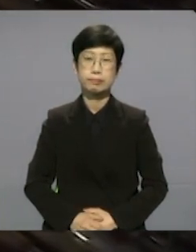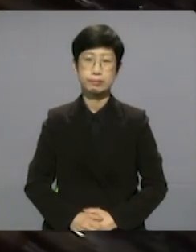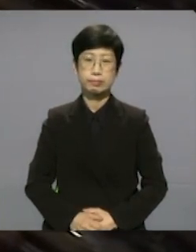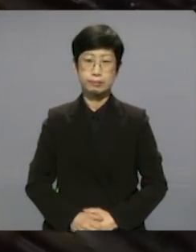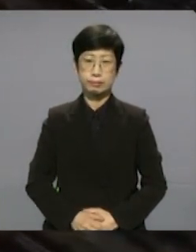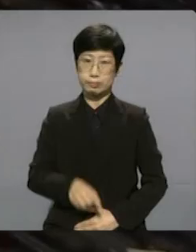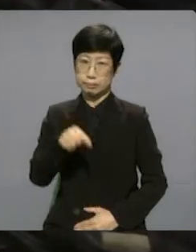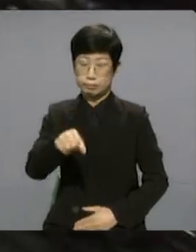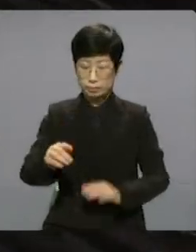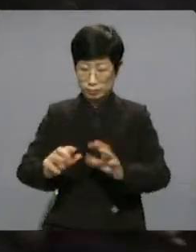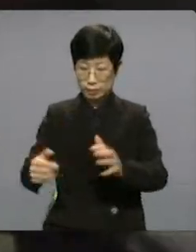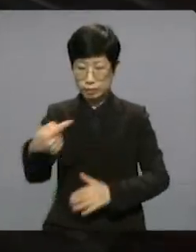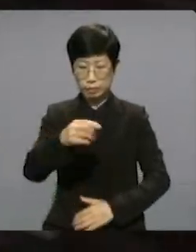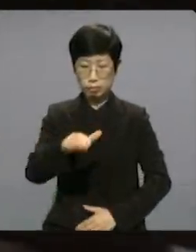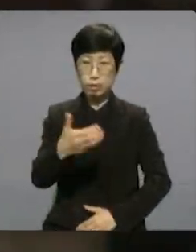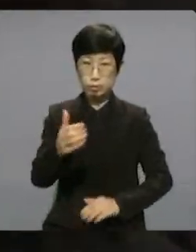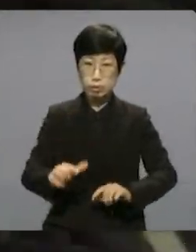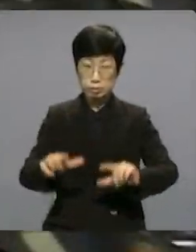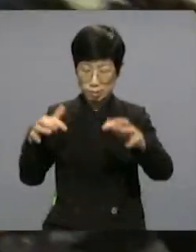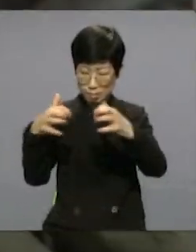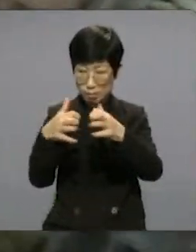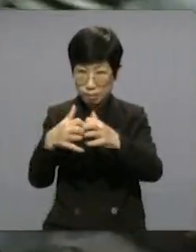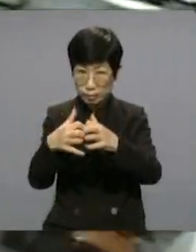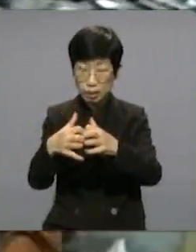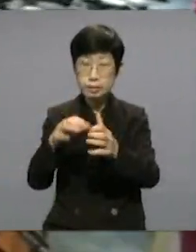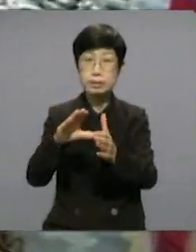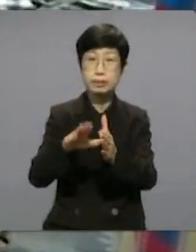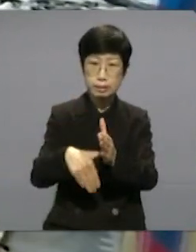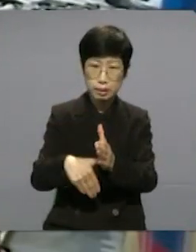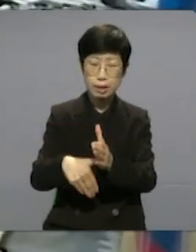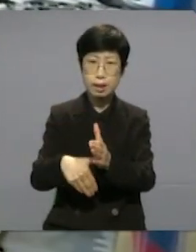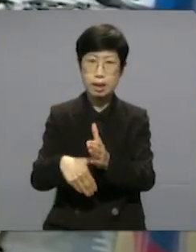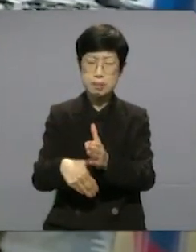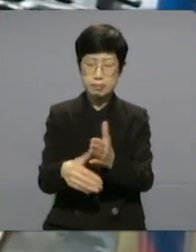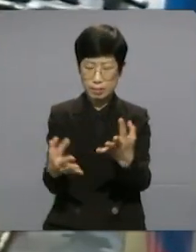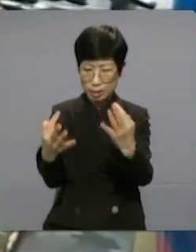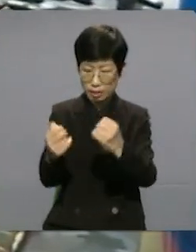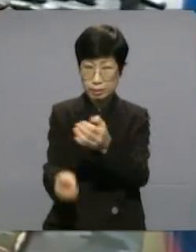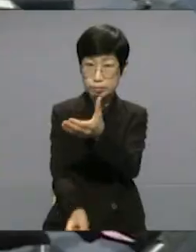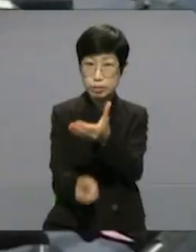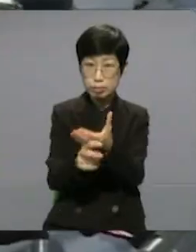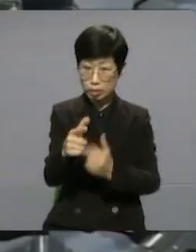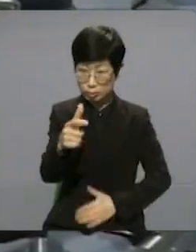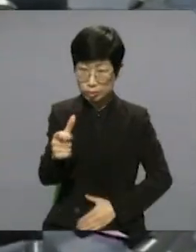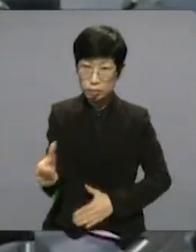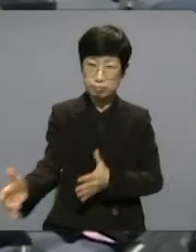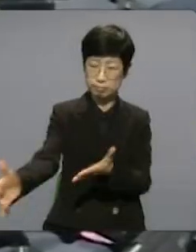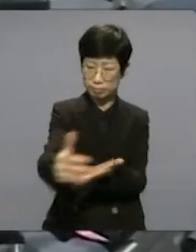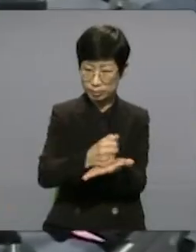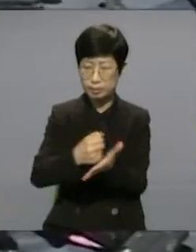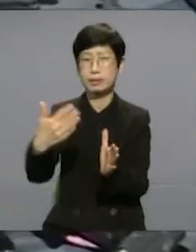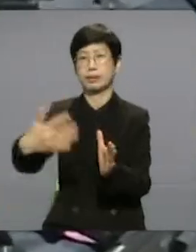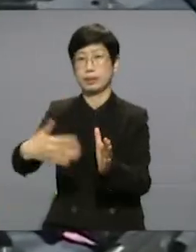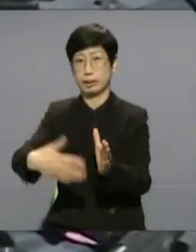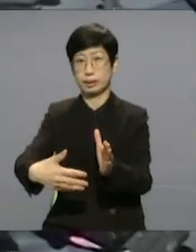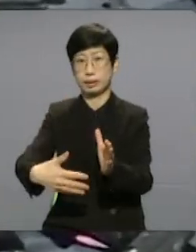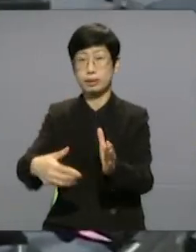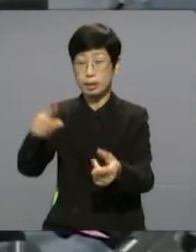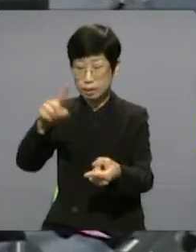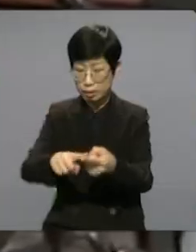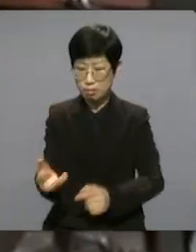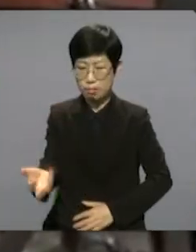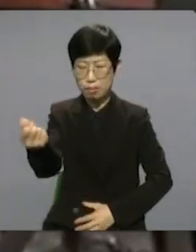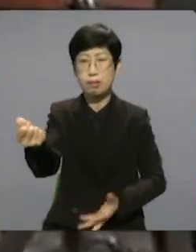세르비아는 1990년대 내전을 겪으며 그때 동원된 수십만정의 불법 총기가 수거되지 않은 채 민간의 보급돼